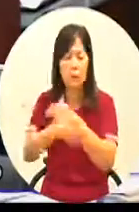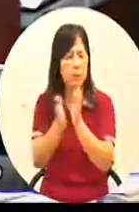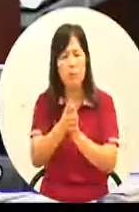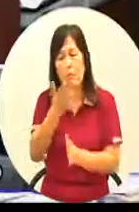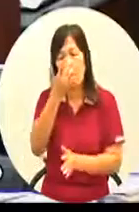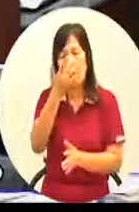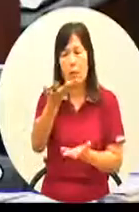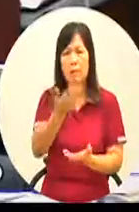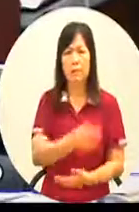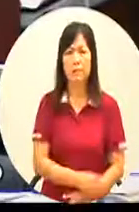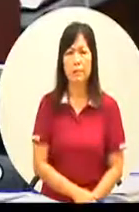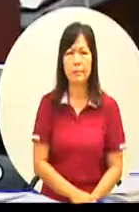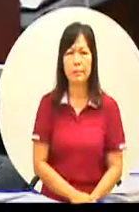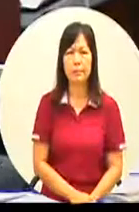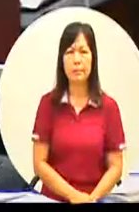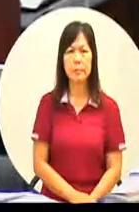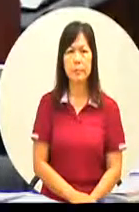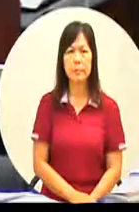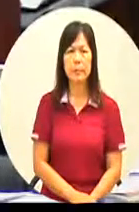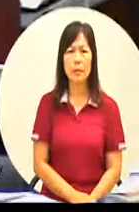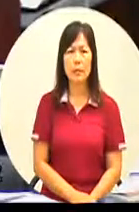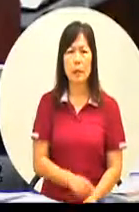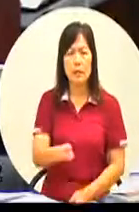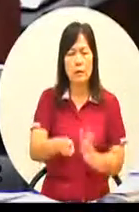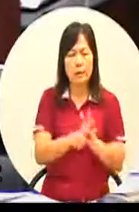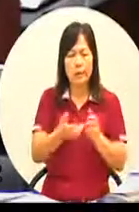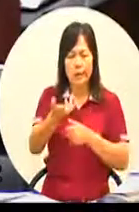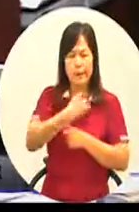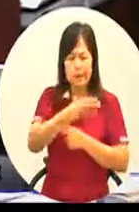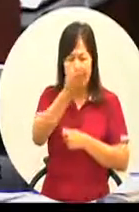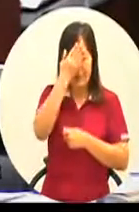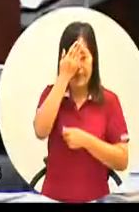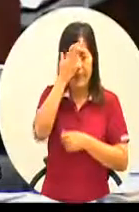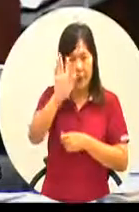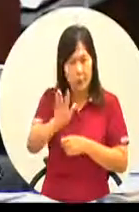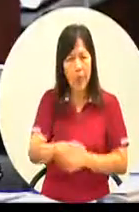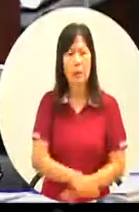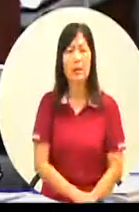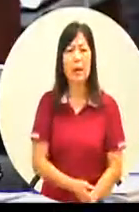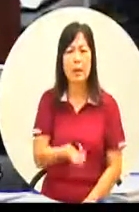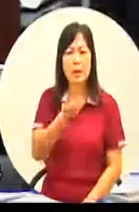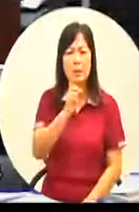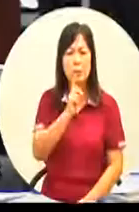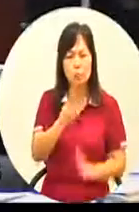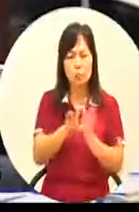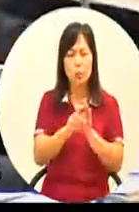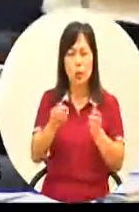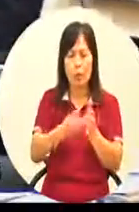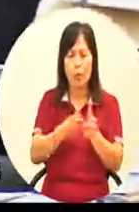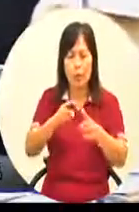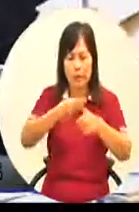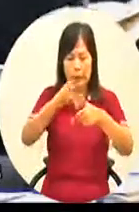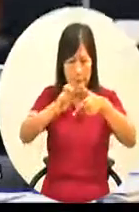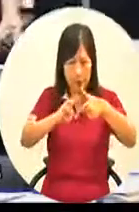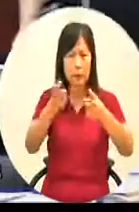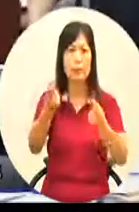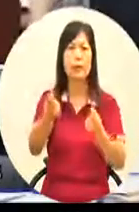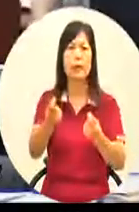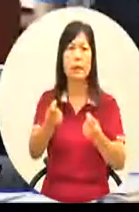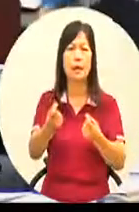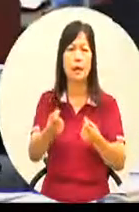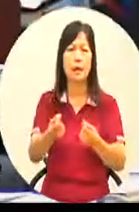人嘛唔知对，所以讲这是足困扰的。我顶面捌凸显出来，伫驾驶嘛一道，驾驶有